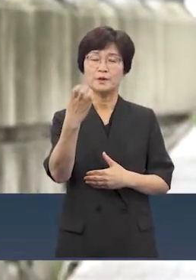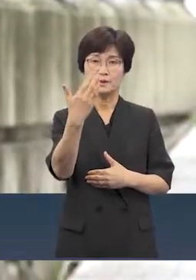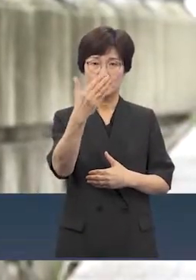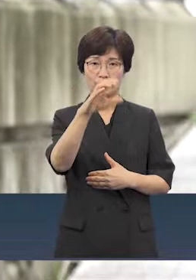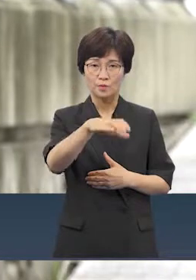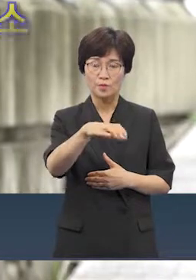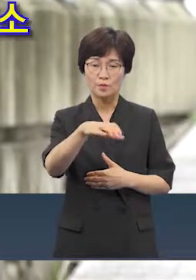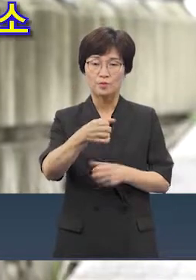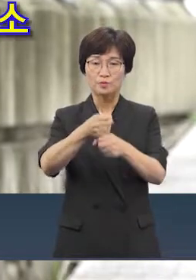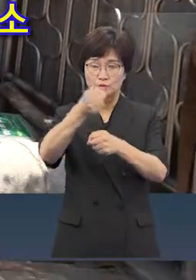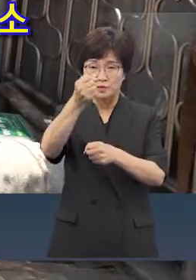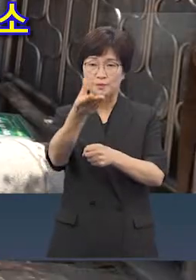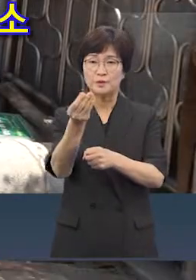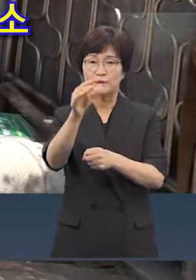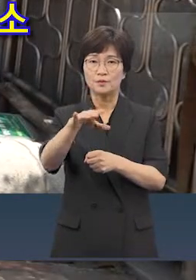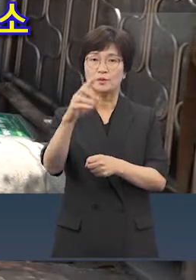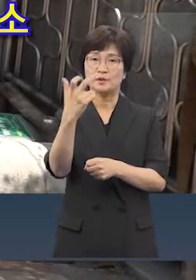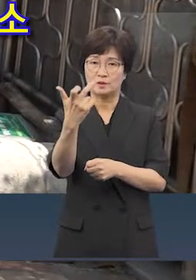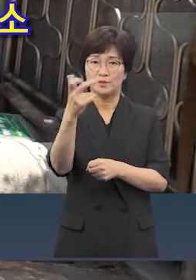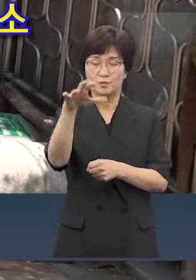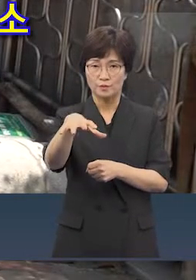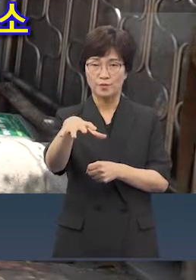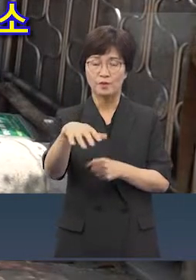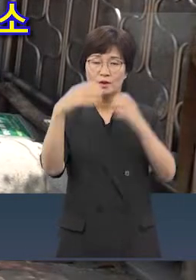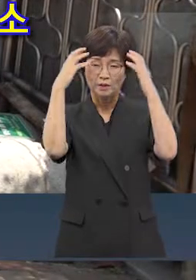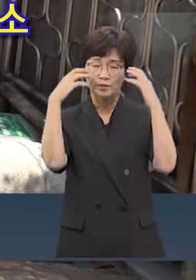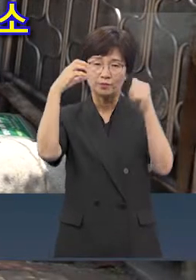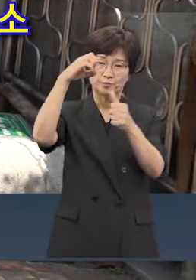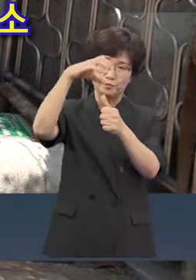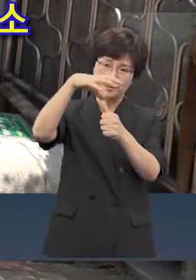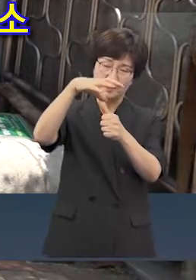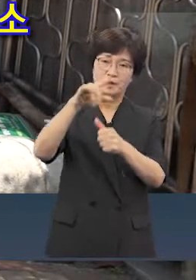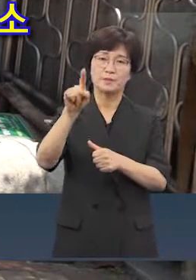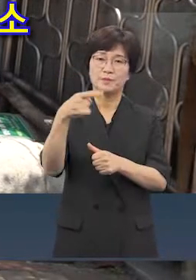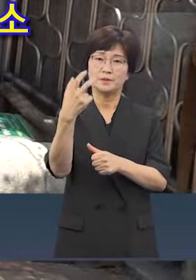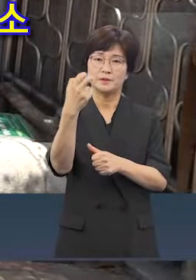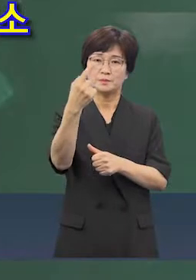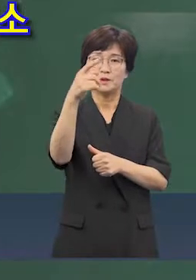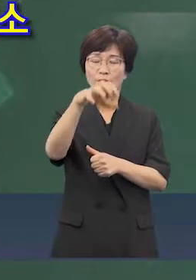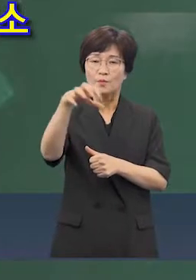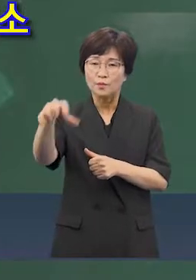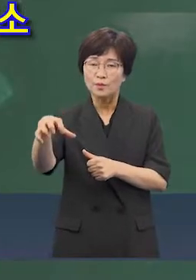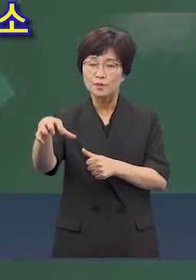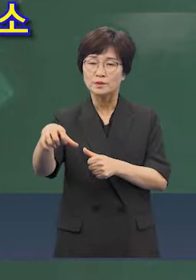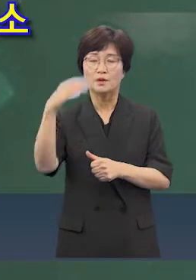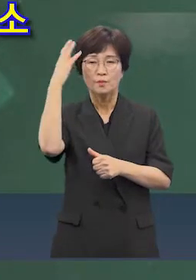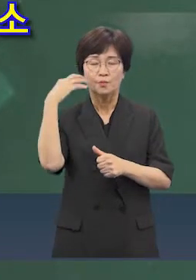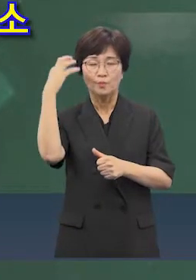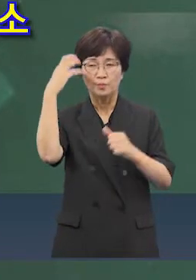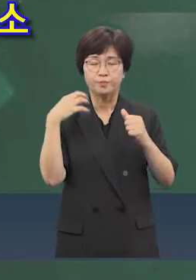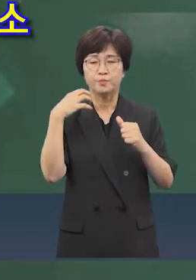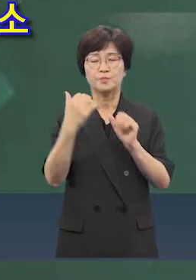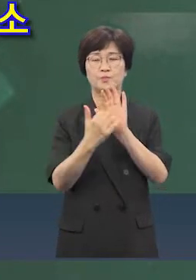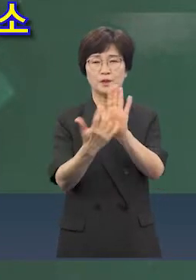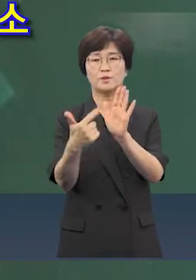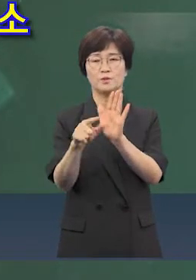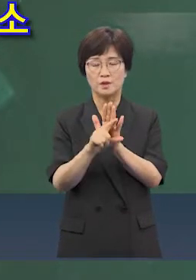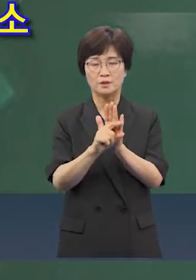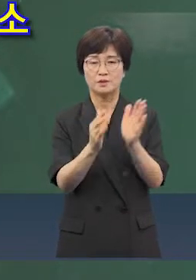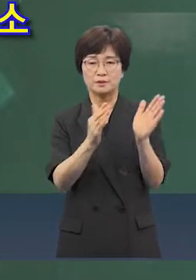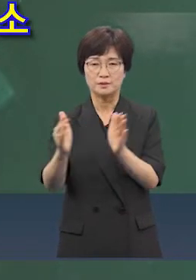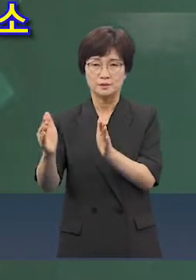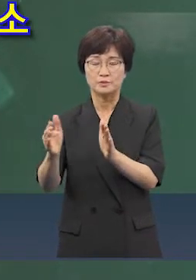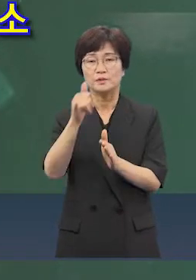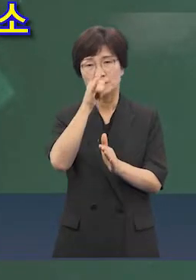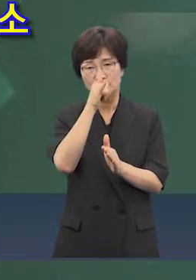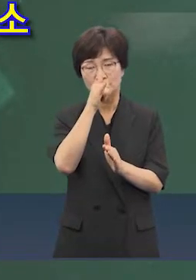9개소 양산 되어 소 17개 소 무더위 그늘막 100일은 1개소 등 폭염 대비 판이 시설을 곳곳에